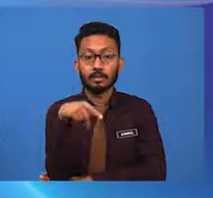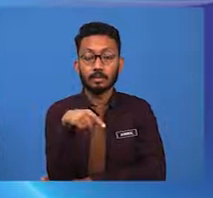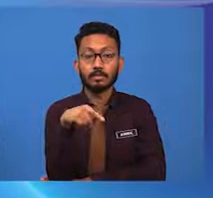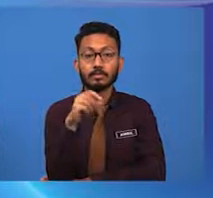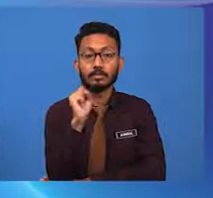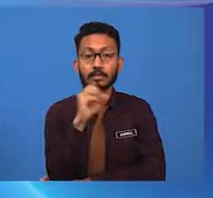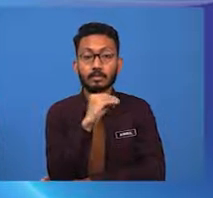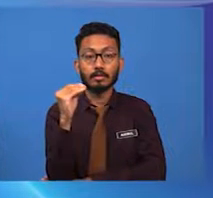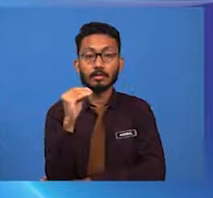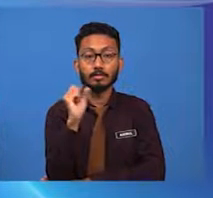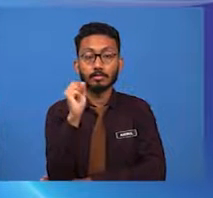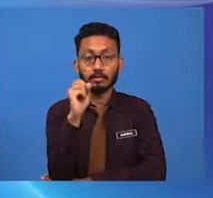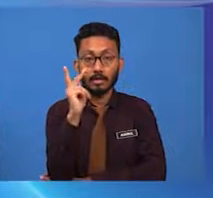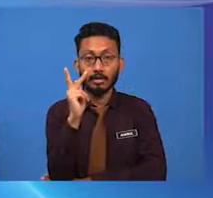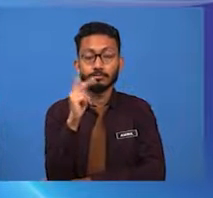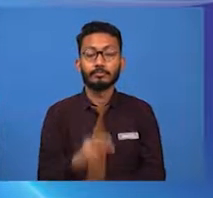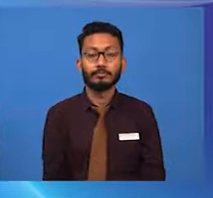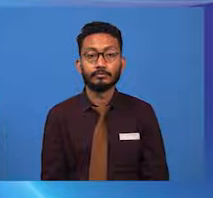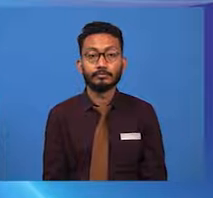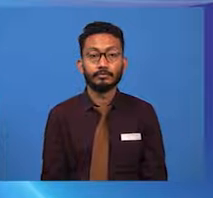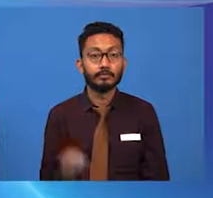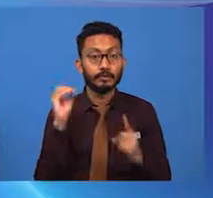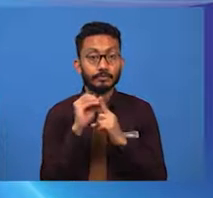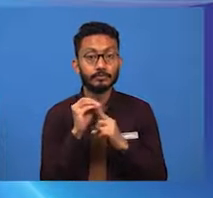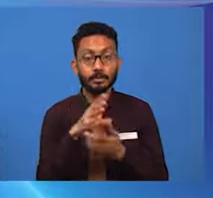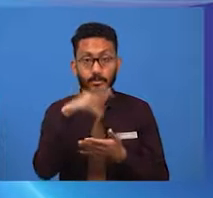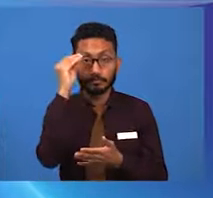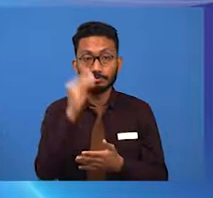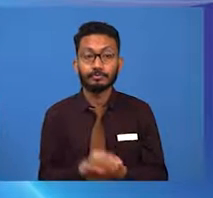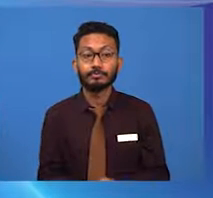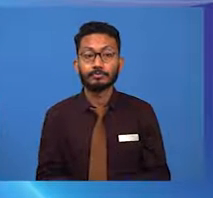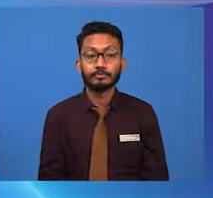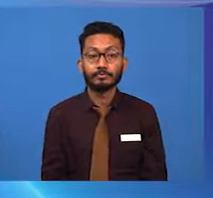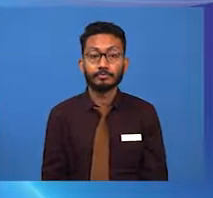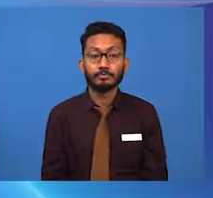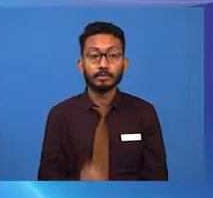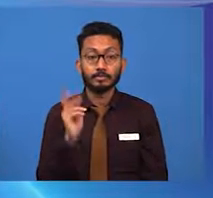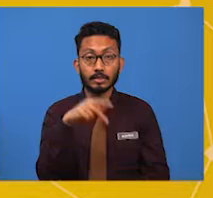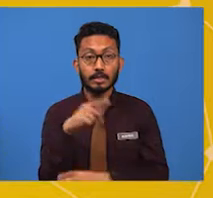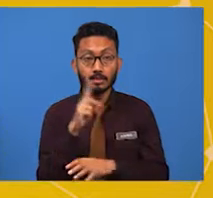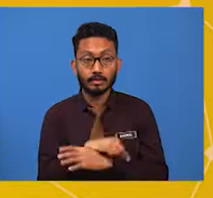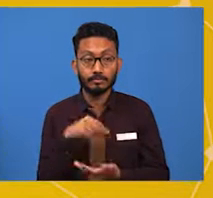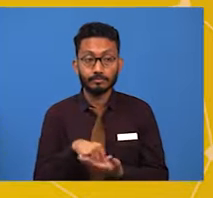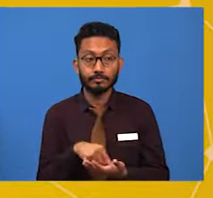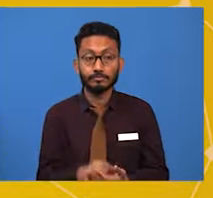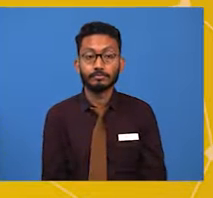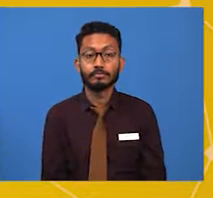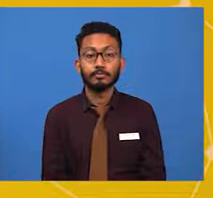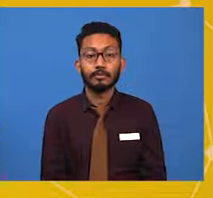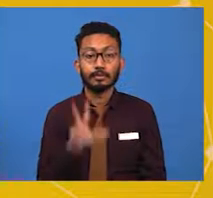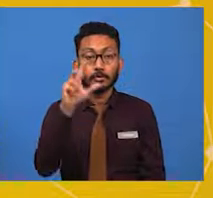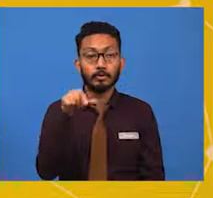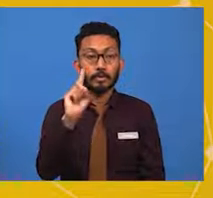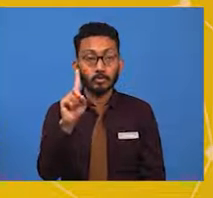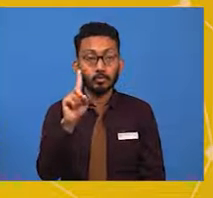objektif pembelajaran. Standard pembelajaran kita pada hari ini ialah